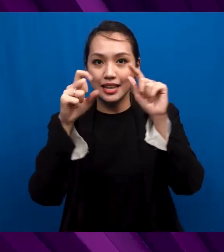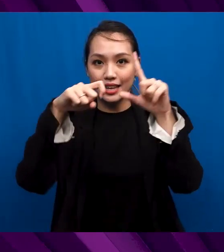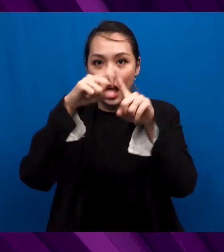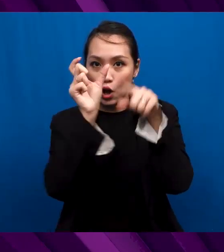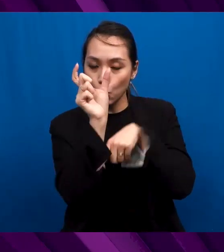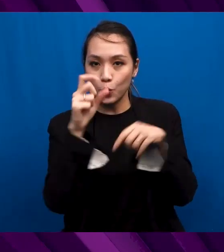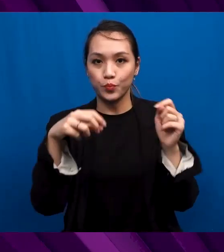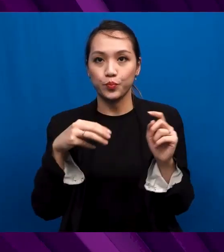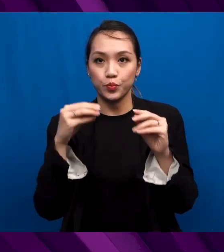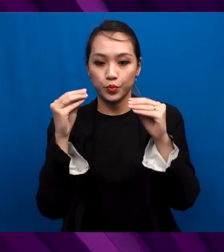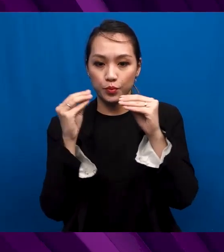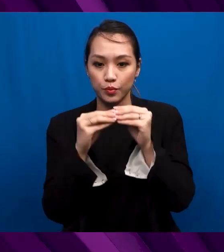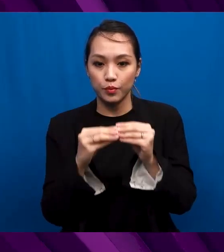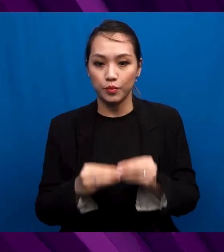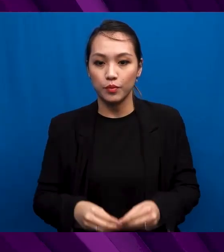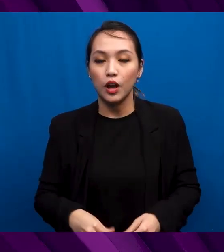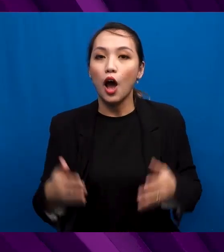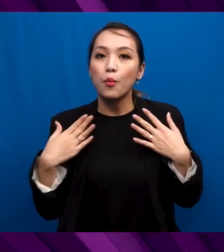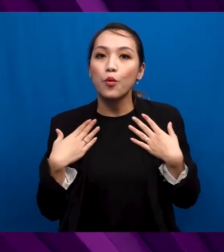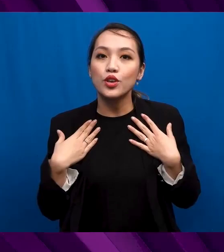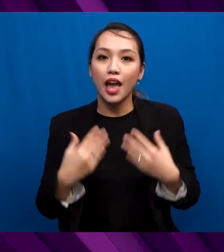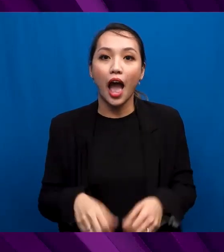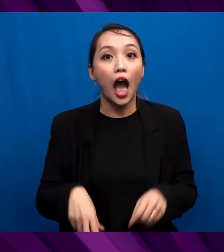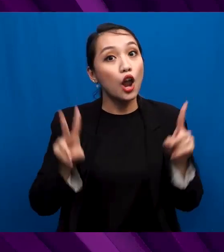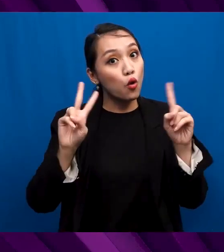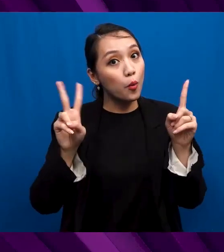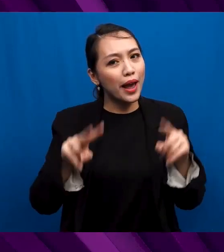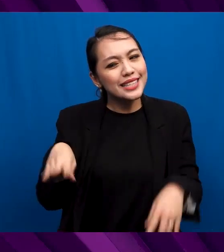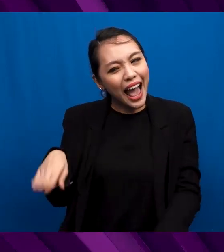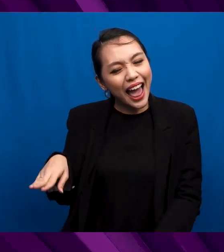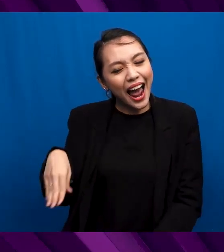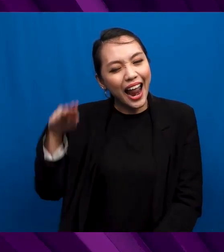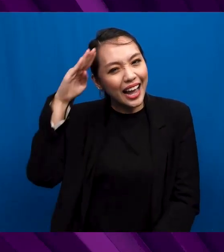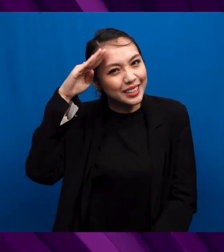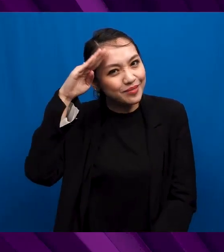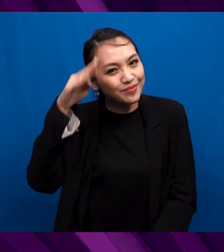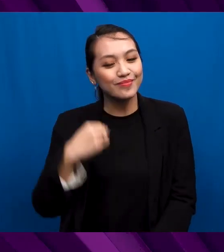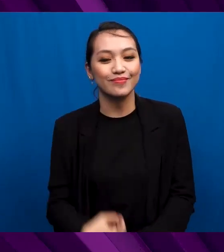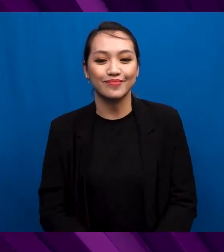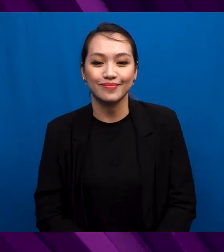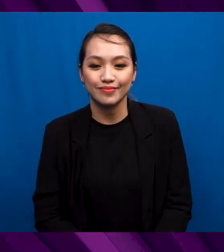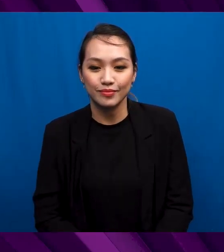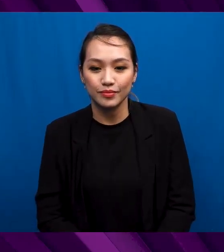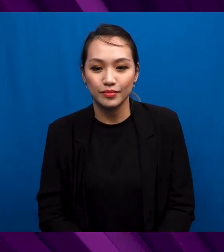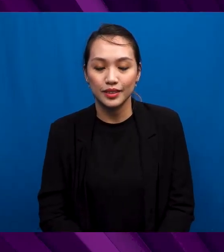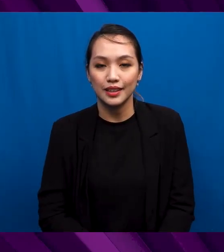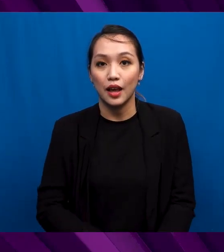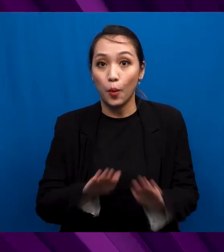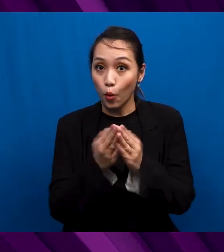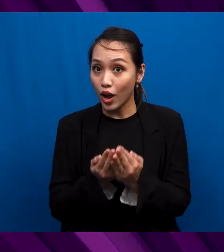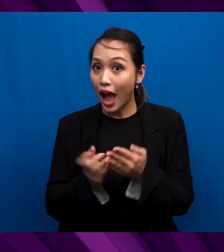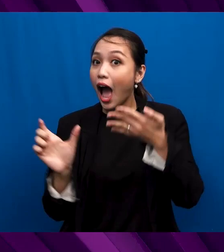ini Tuhan izinkan saya bahas 4, sisanya 8 minggu depan. Kita buka sama-sama di Ulangan pasal 33.